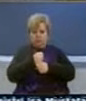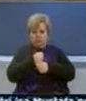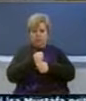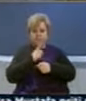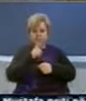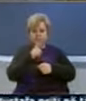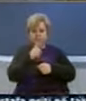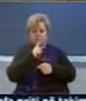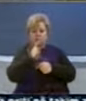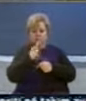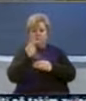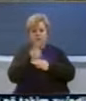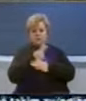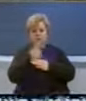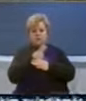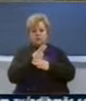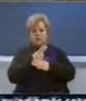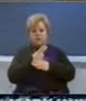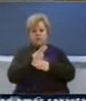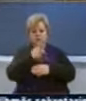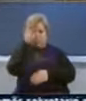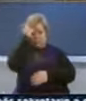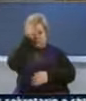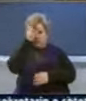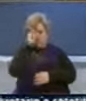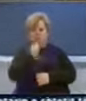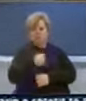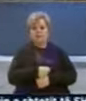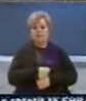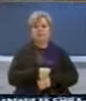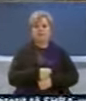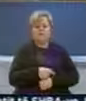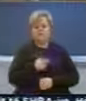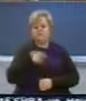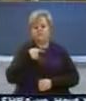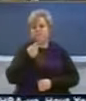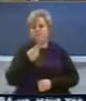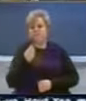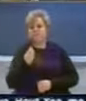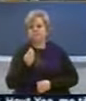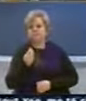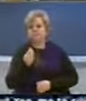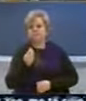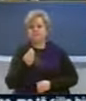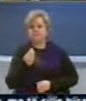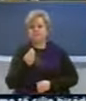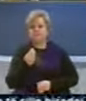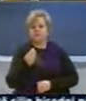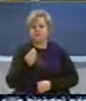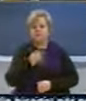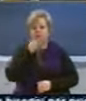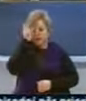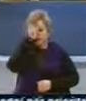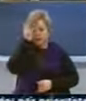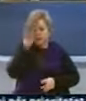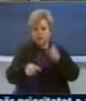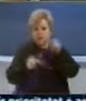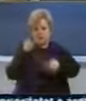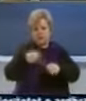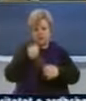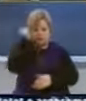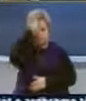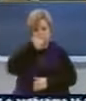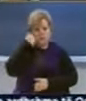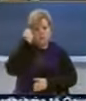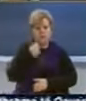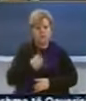bisedimet me shtetin fqinë Serbin, po apo ma mirë të themi me Serbet e Kosovës